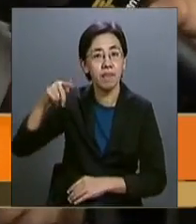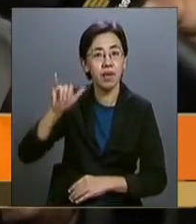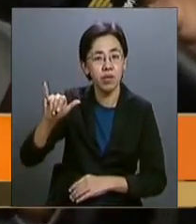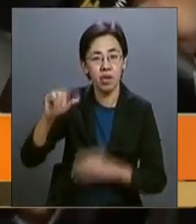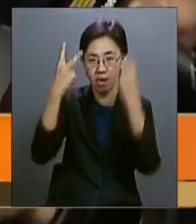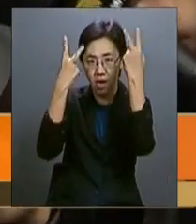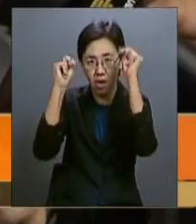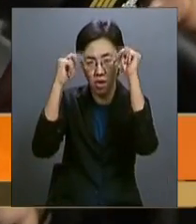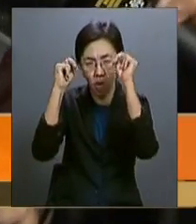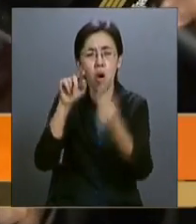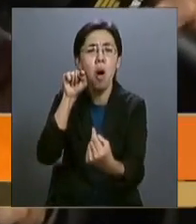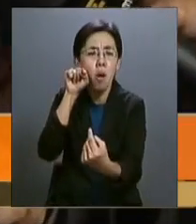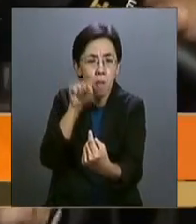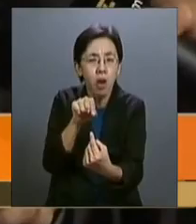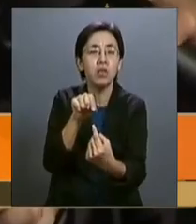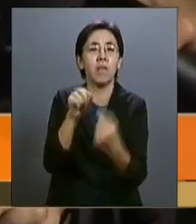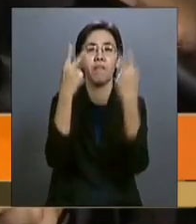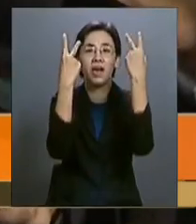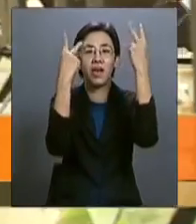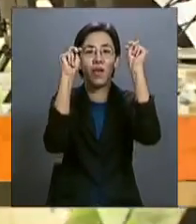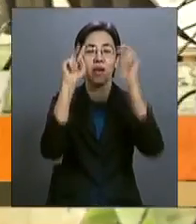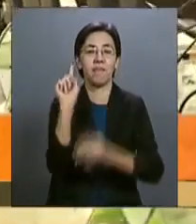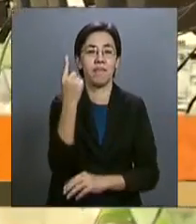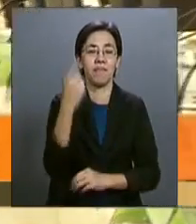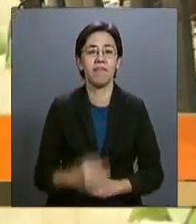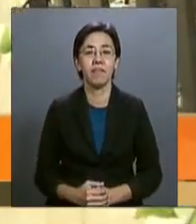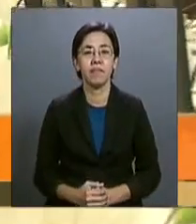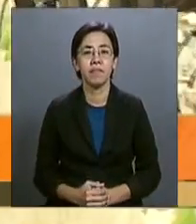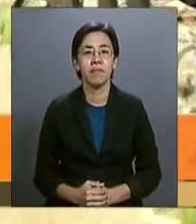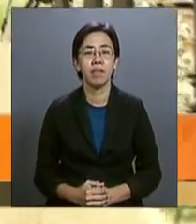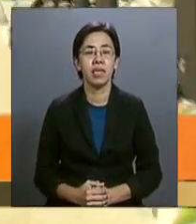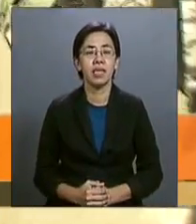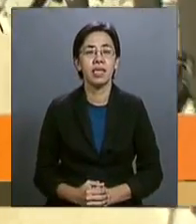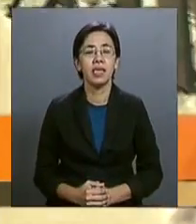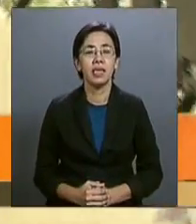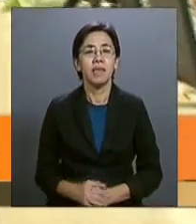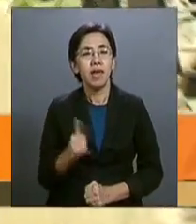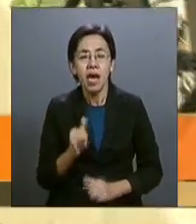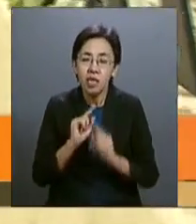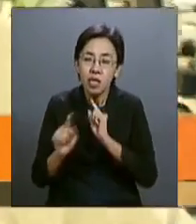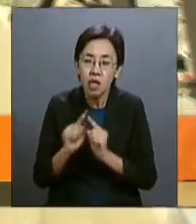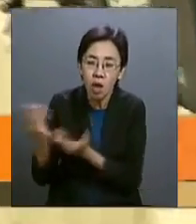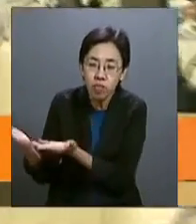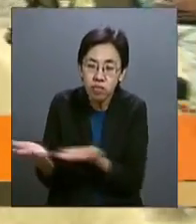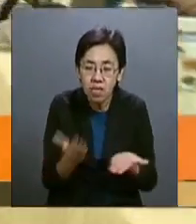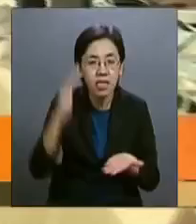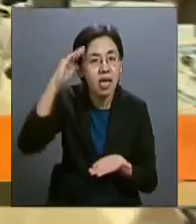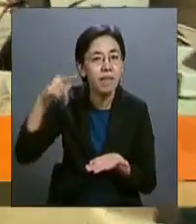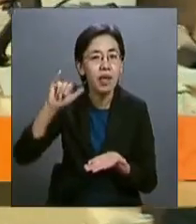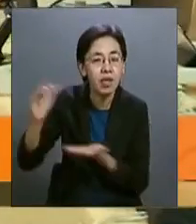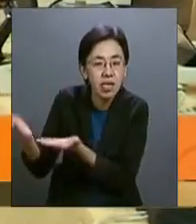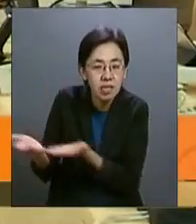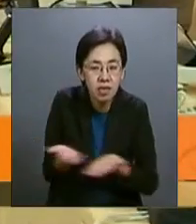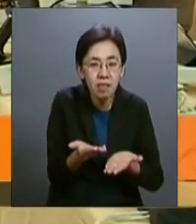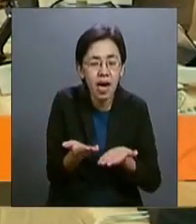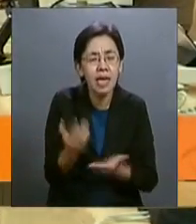นตรีมีความเหมาะสมที่จะมานั่งนายกรัฐมนตรีอีกครั้งซึ่งก็มีความเป็นไปได้ที่จะมีการทาบทามเชิญมาค่ะโดยขึ้นอยู่กับ